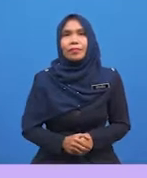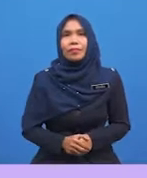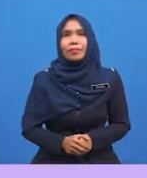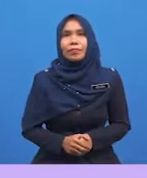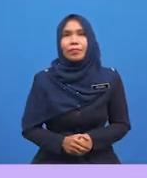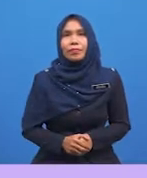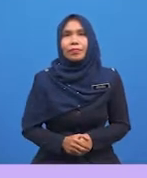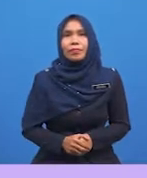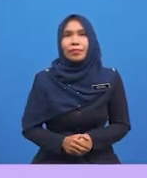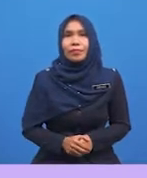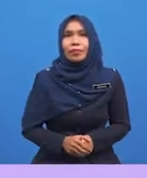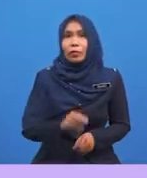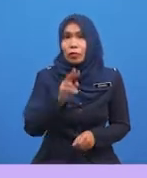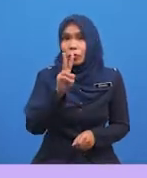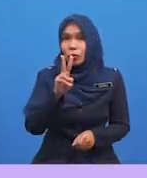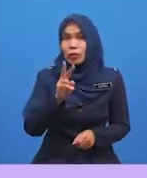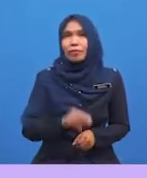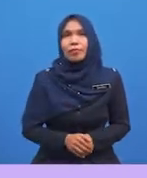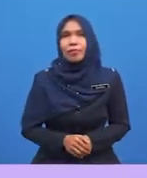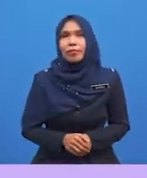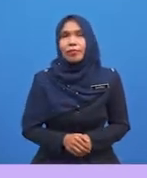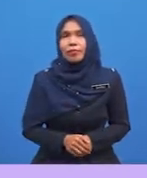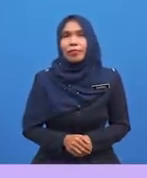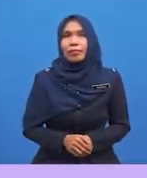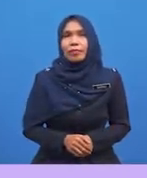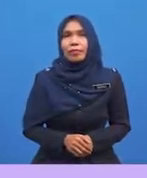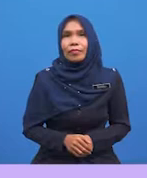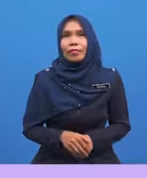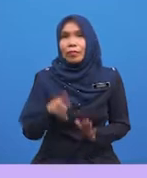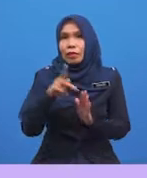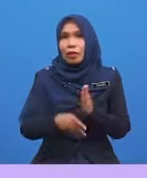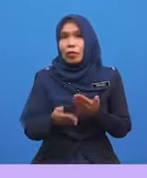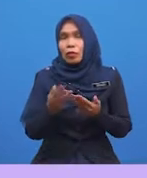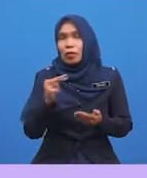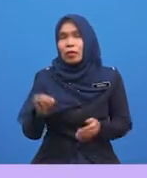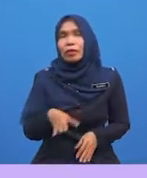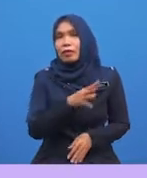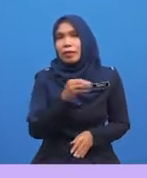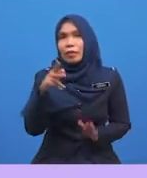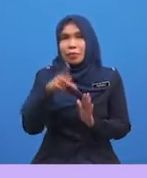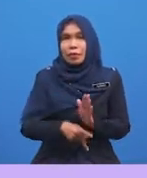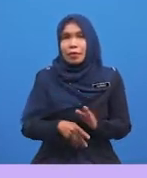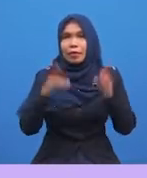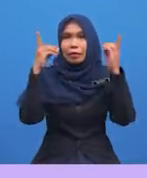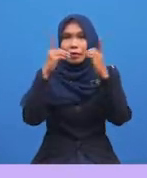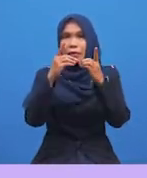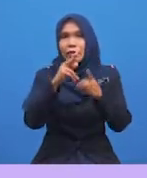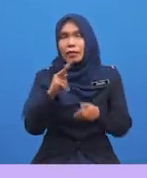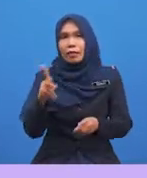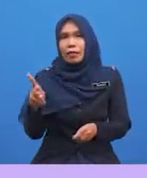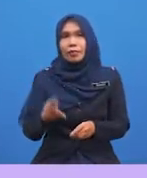dibahagikan kepada dua, iaitu infrastruktur dan pendidikan. Kita lihat